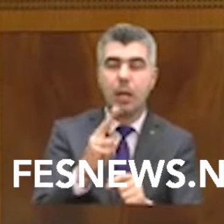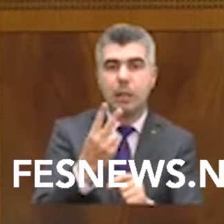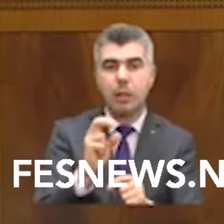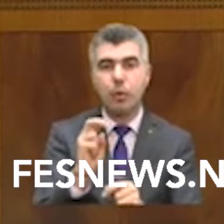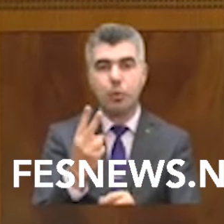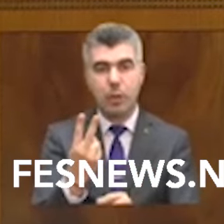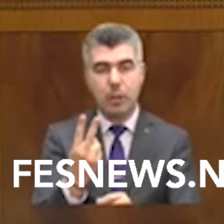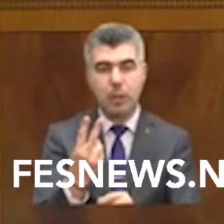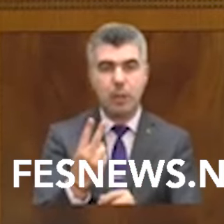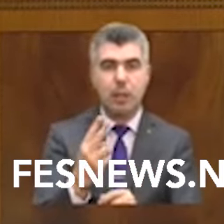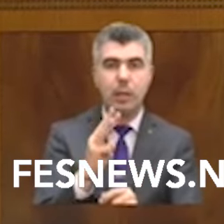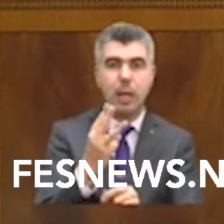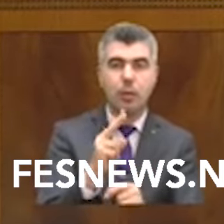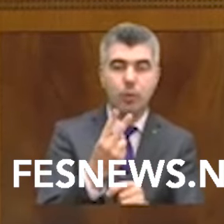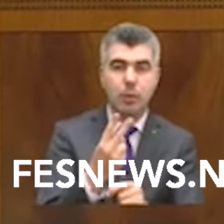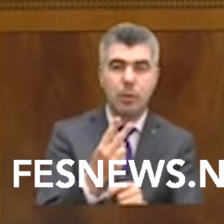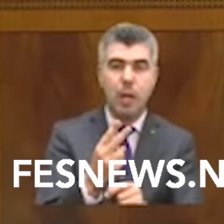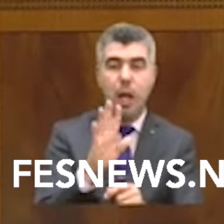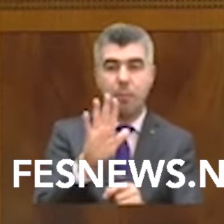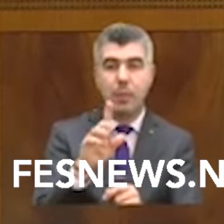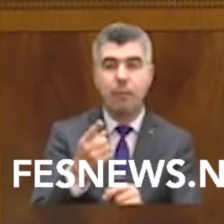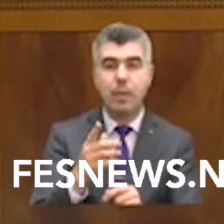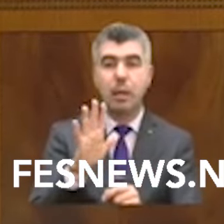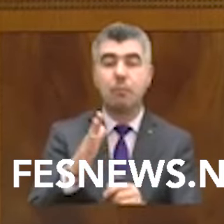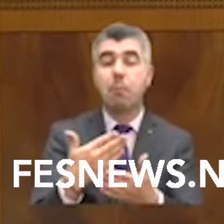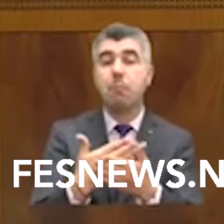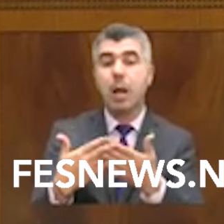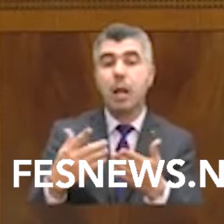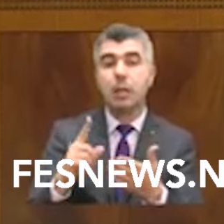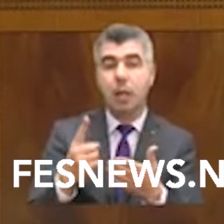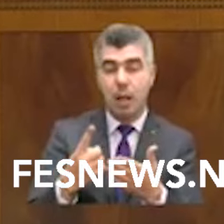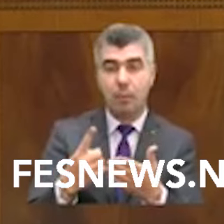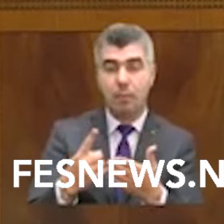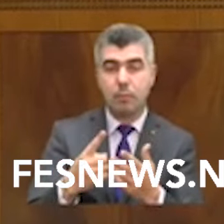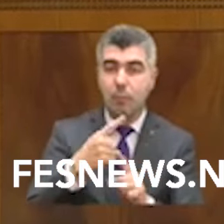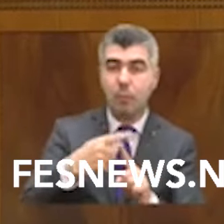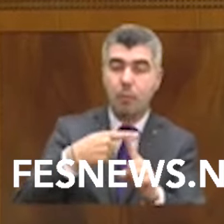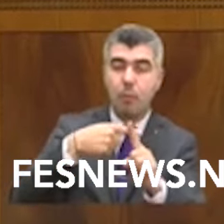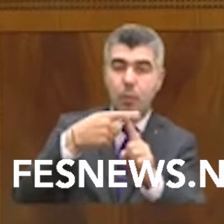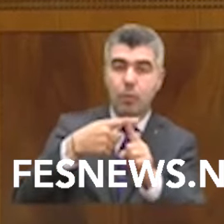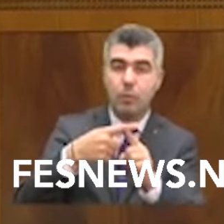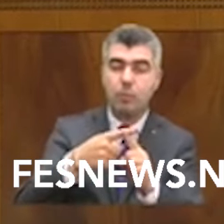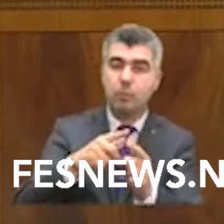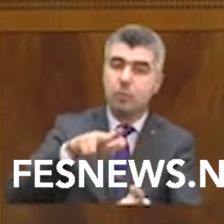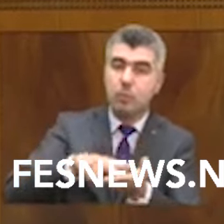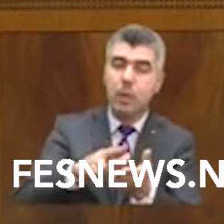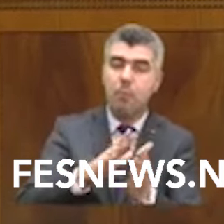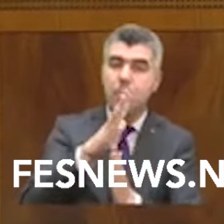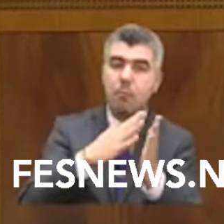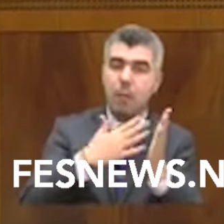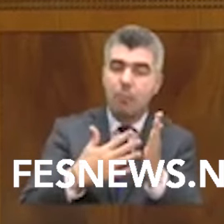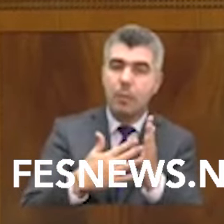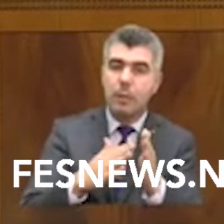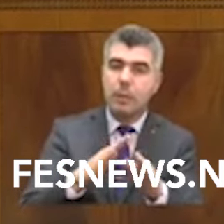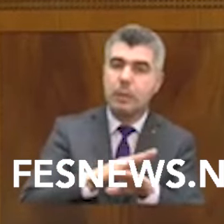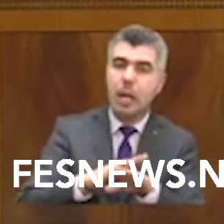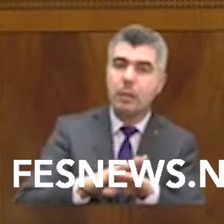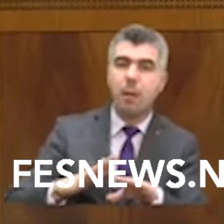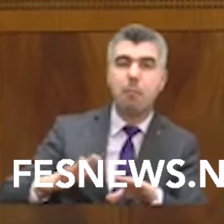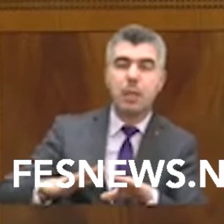2022-2023 كيتجاوز 5.5 مليار ديال الدهم في إطار تفعيل مختلف برامج الإسكان وسياسة المدينة